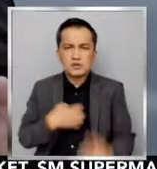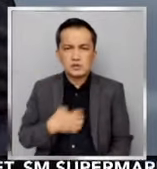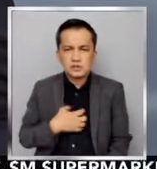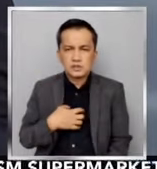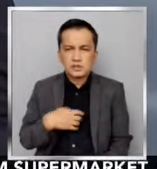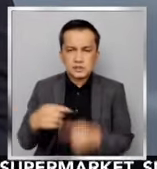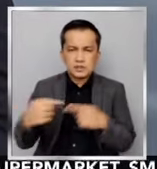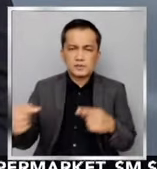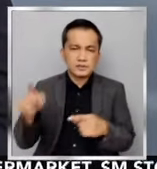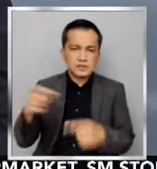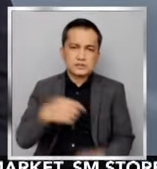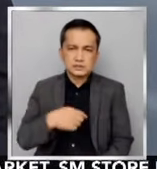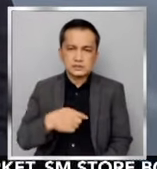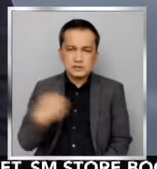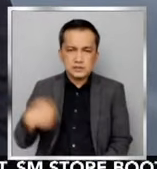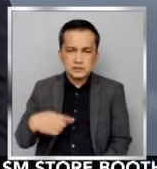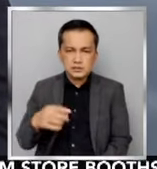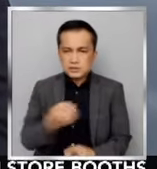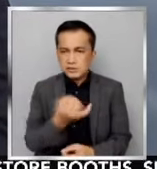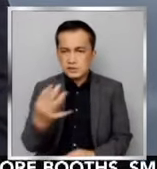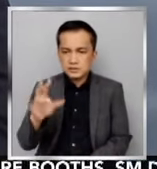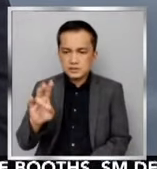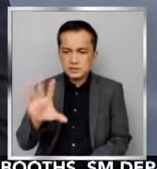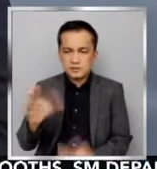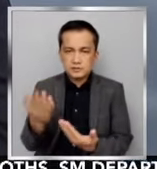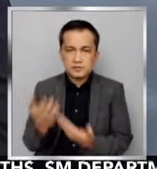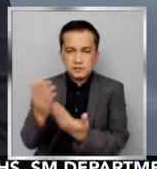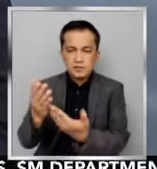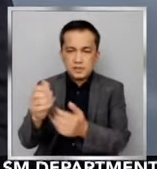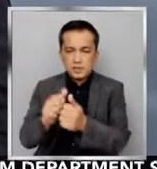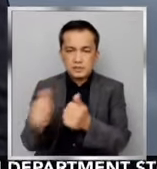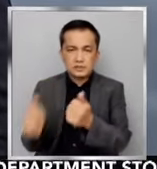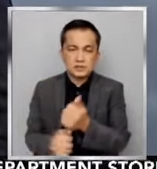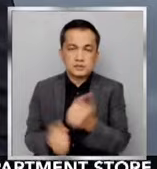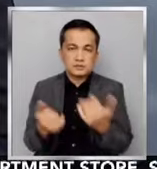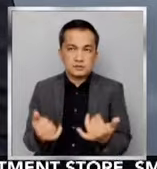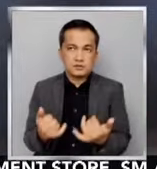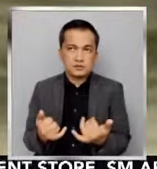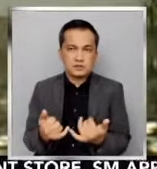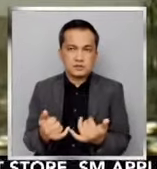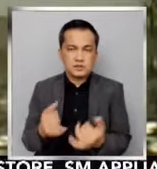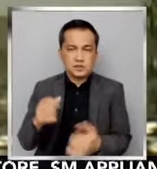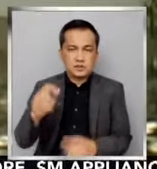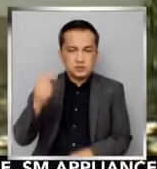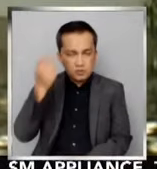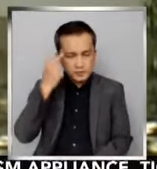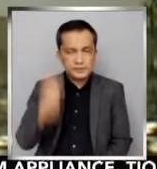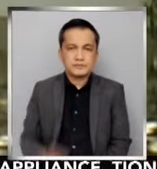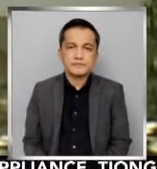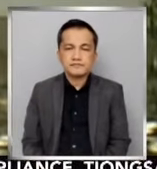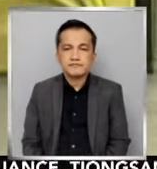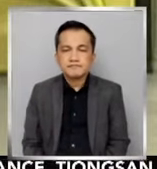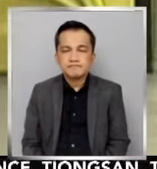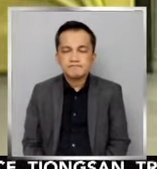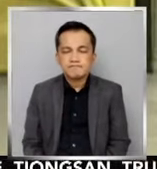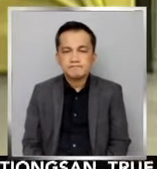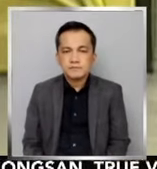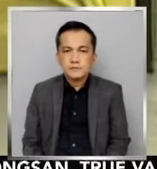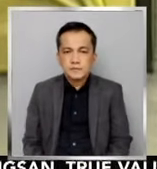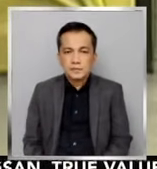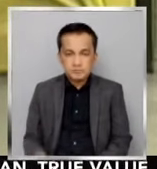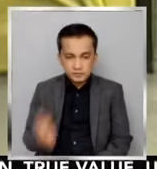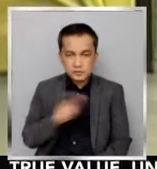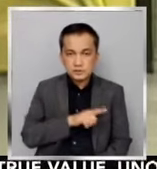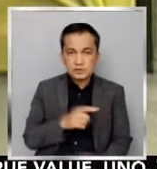na yan, 75 ang naiahay nating bansa sa ilalim ng kasalukuyang administrasyon. Sinusubukan pa rin namin kunan ng pahayag